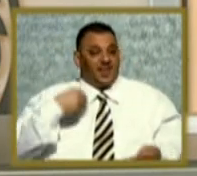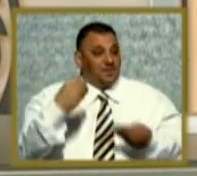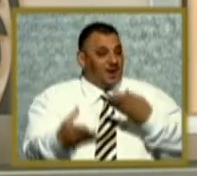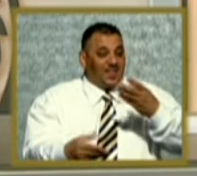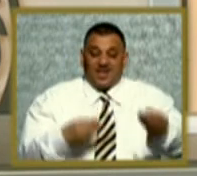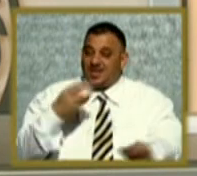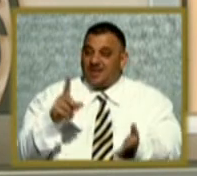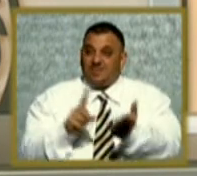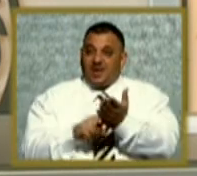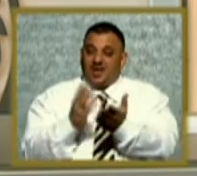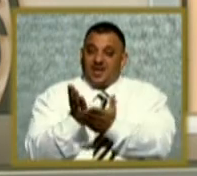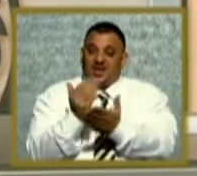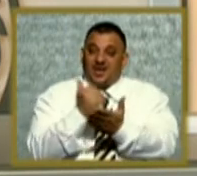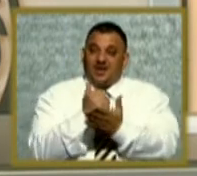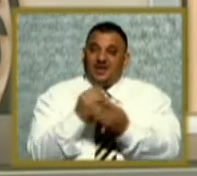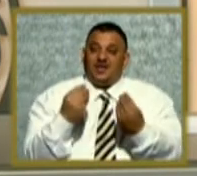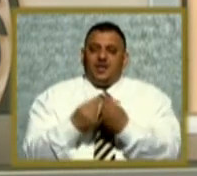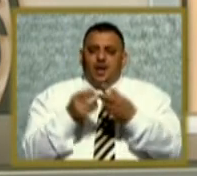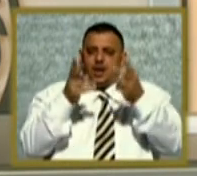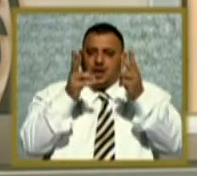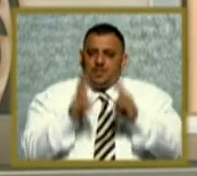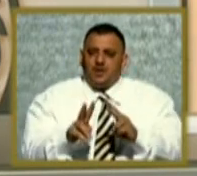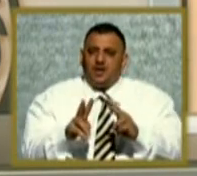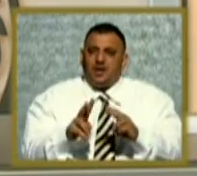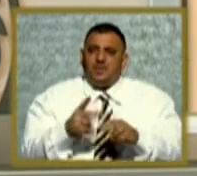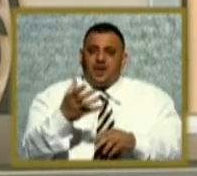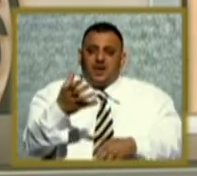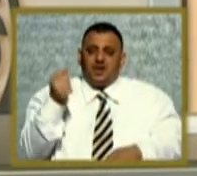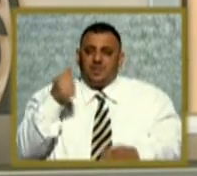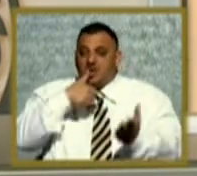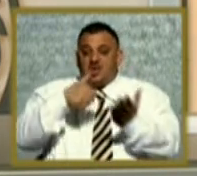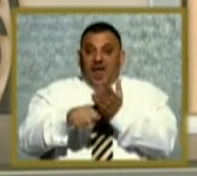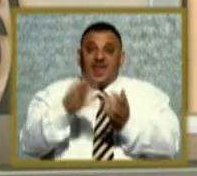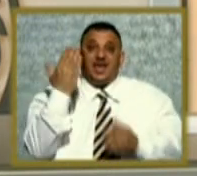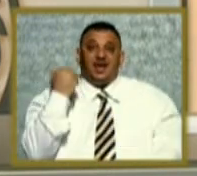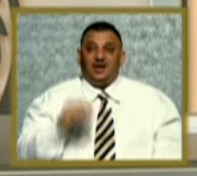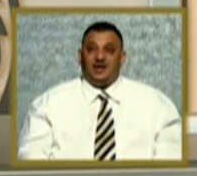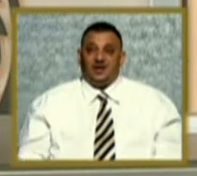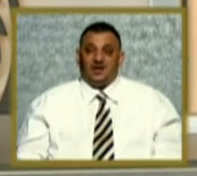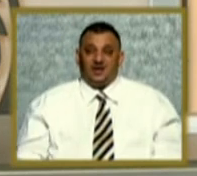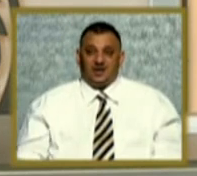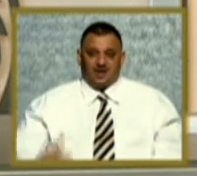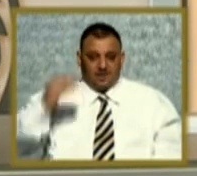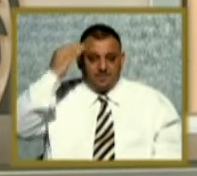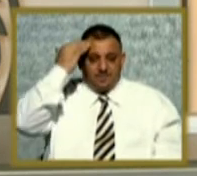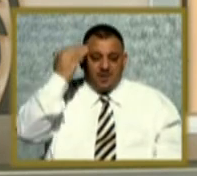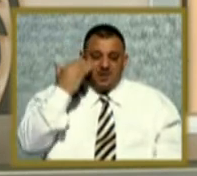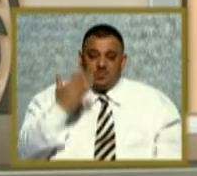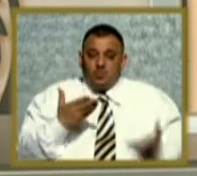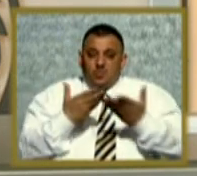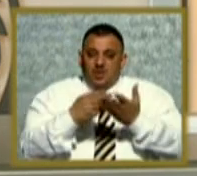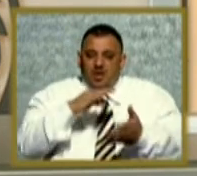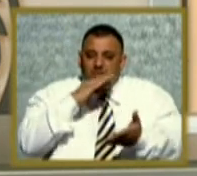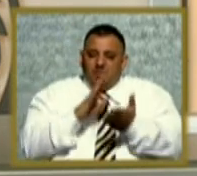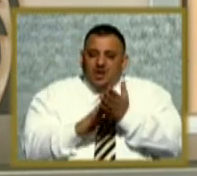والهبات والمواريث، أعطاها حقها الذي سلبته منه الجاهلية. قضية والله البنات قصروا معه، البنات